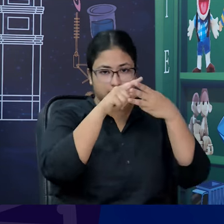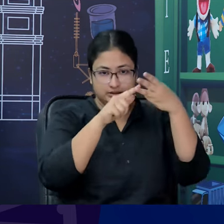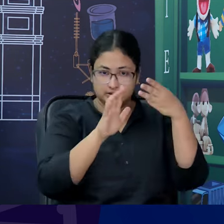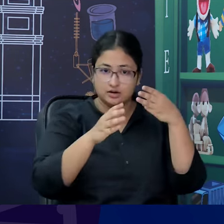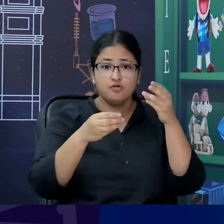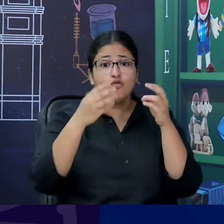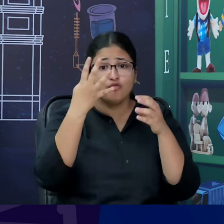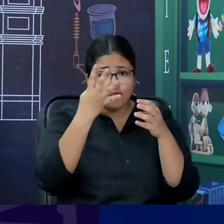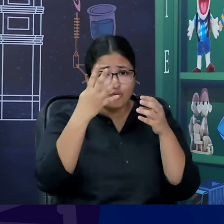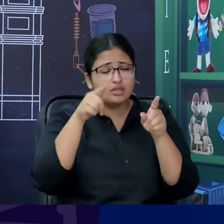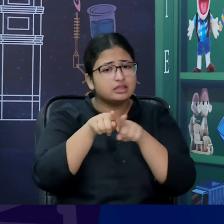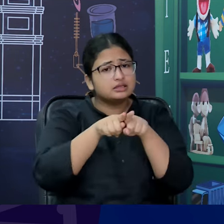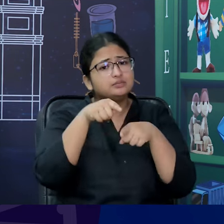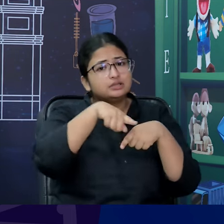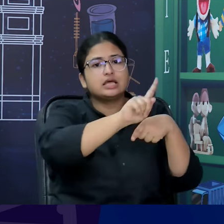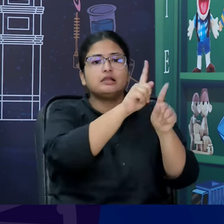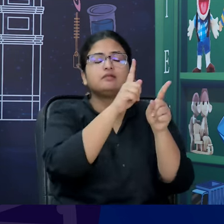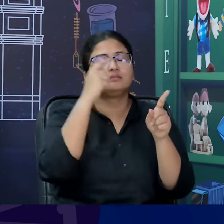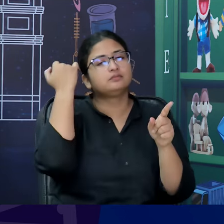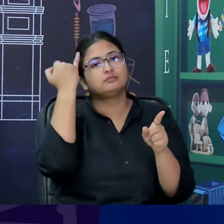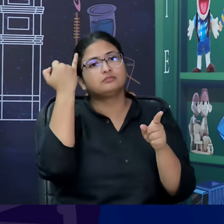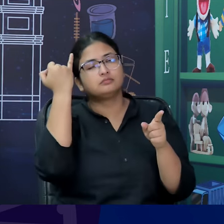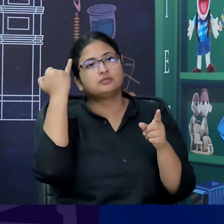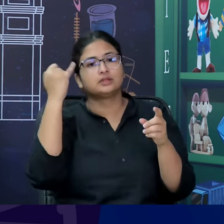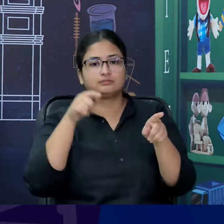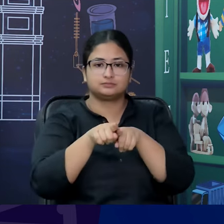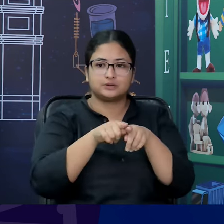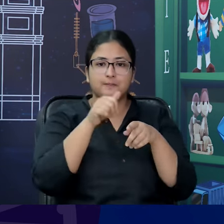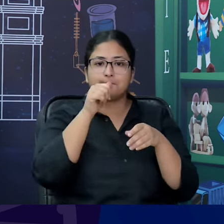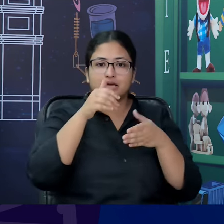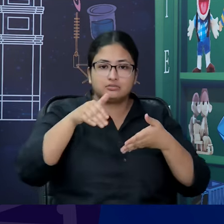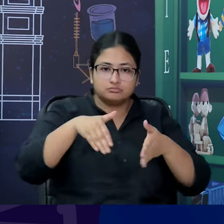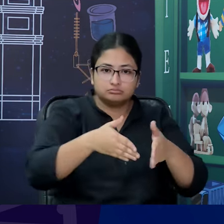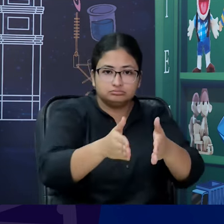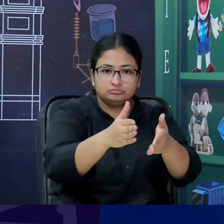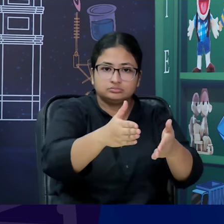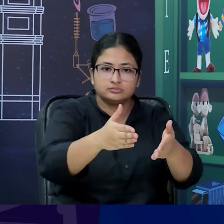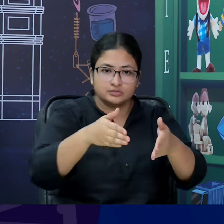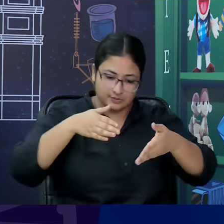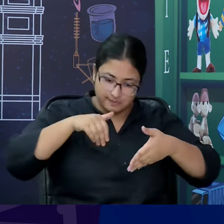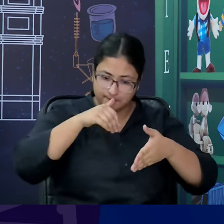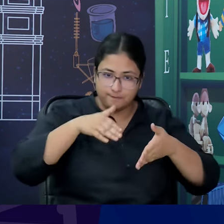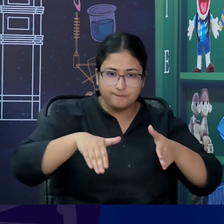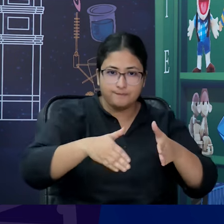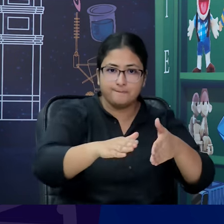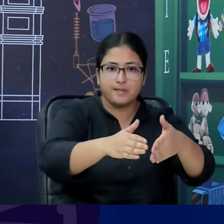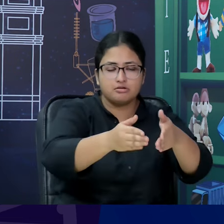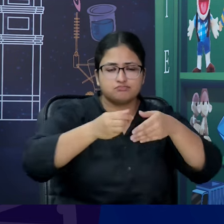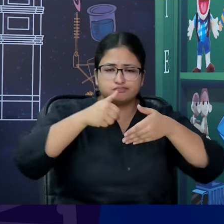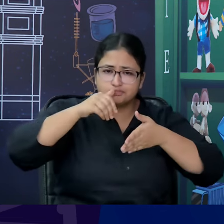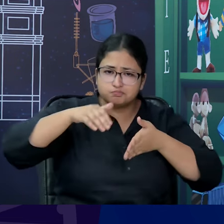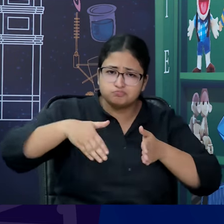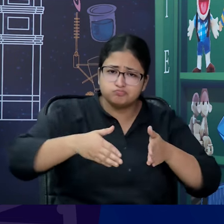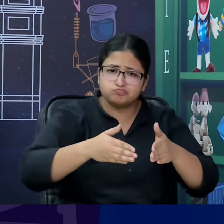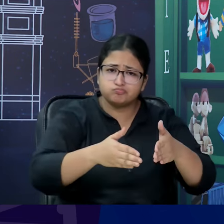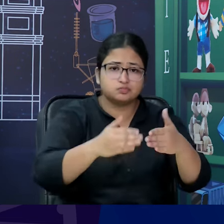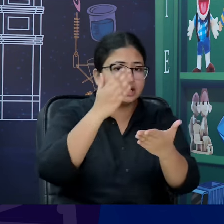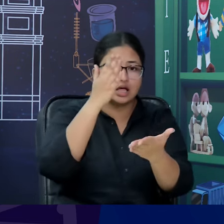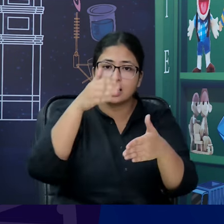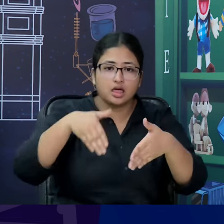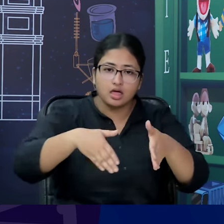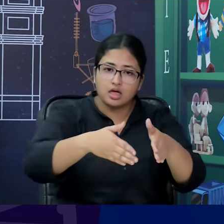जो है भाव है नदी के बहाने य आप आप सोचे कि अगर आप क्योंकि कोर नारायण जी ने तो आपको य दो पद्यांश दे दिए तीसरा पद्यांश वो